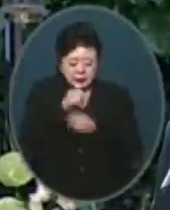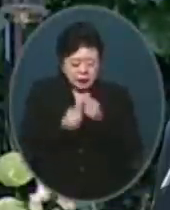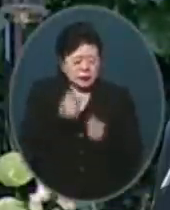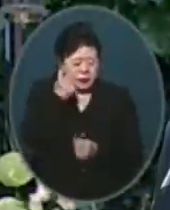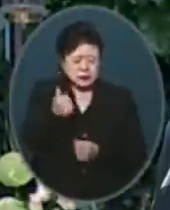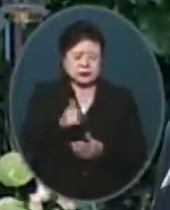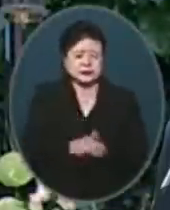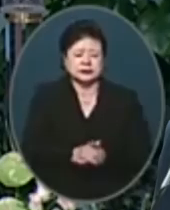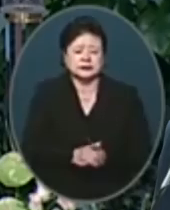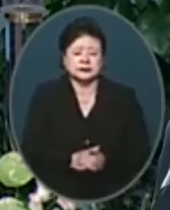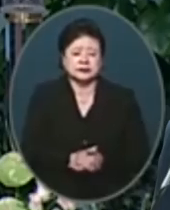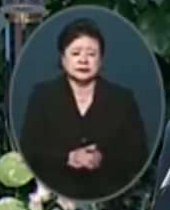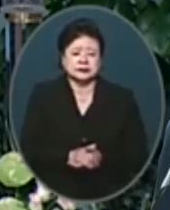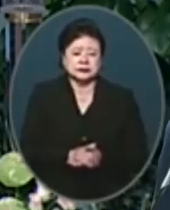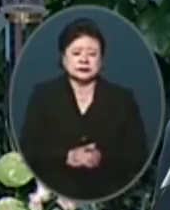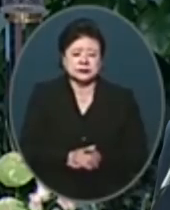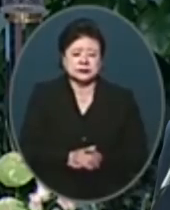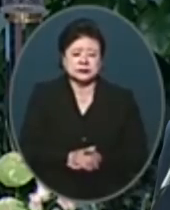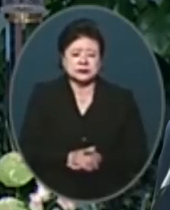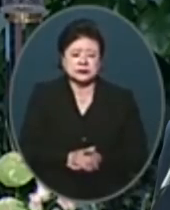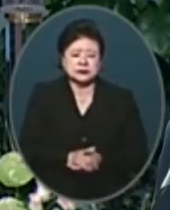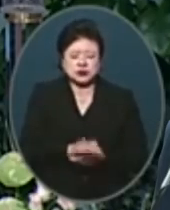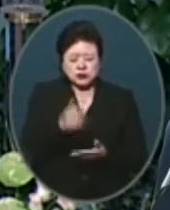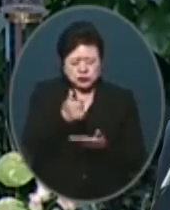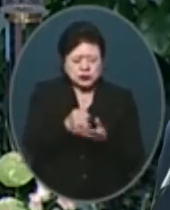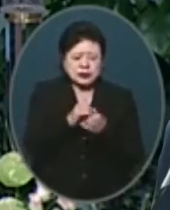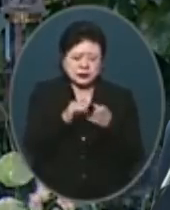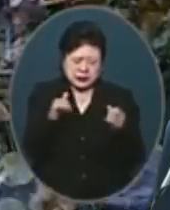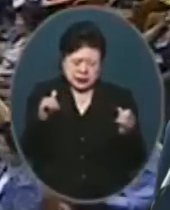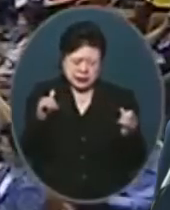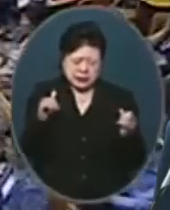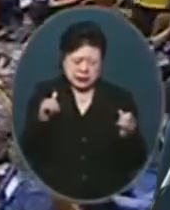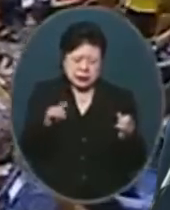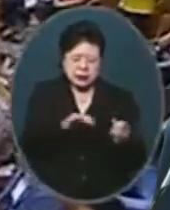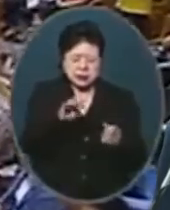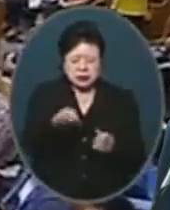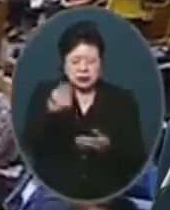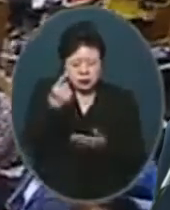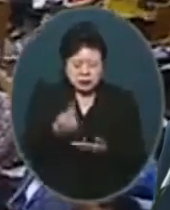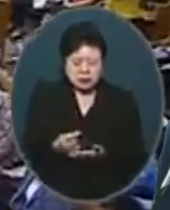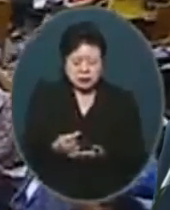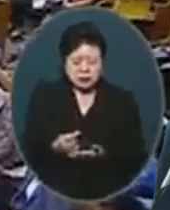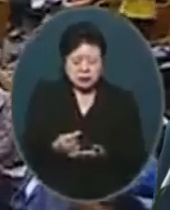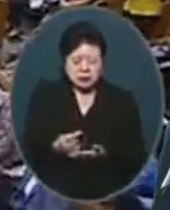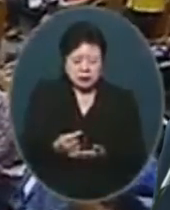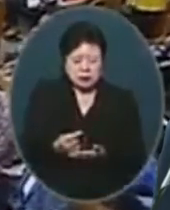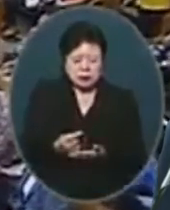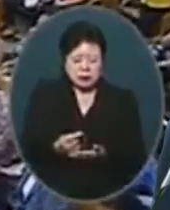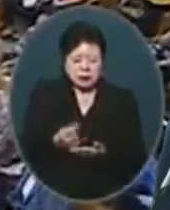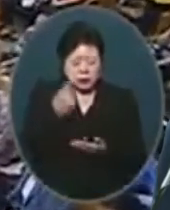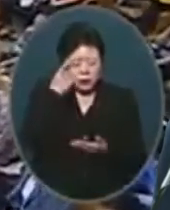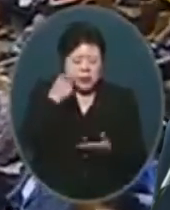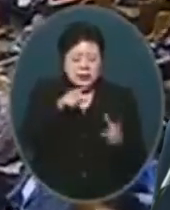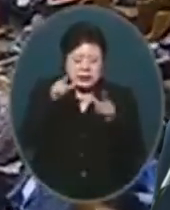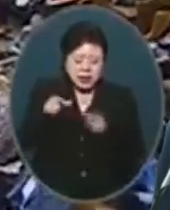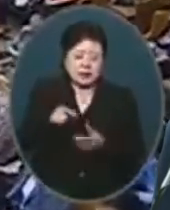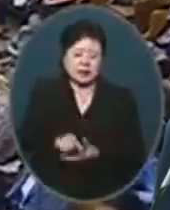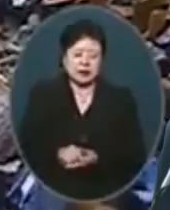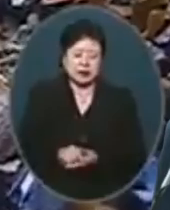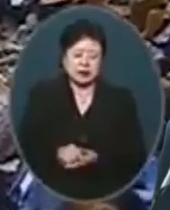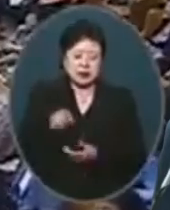하나님 아버지, 저는 죄인입니다. 어디에서 와서 왜